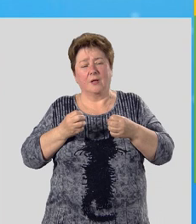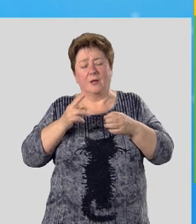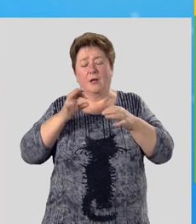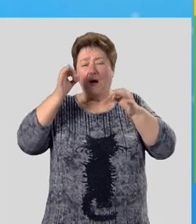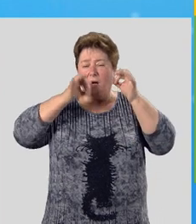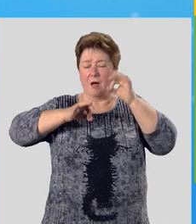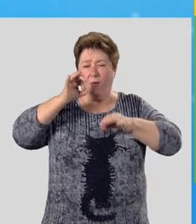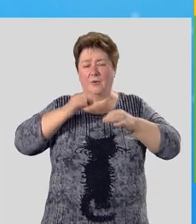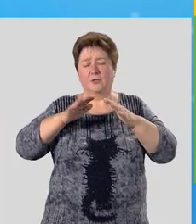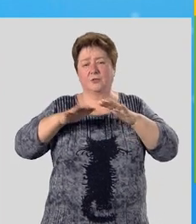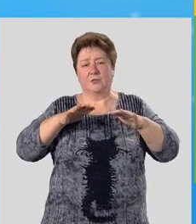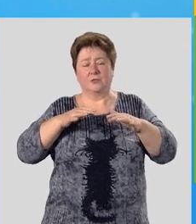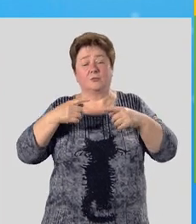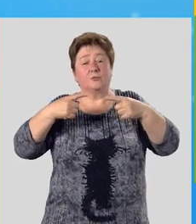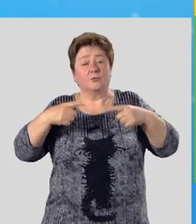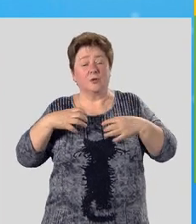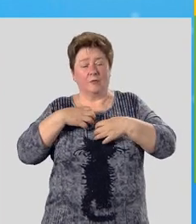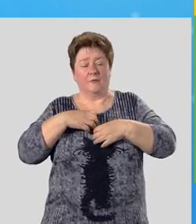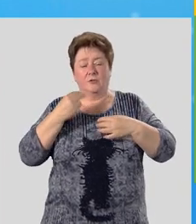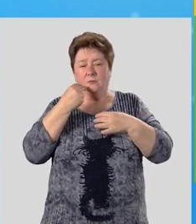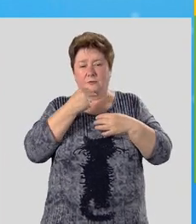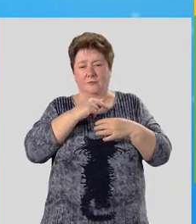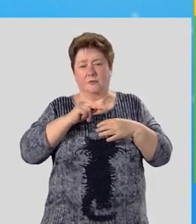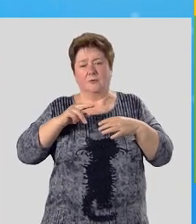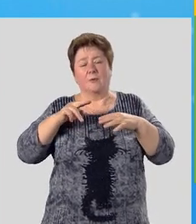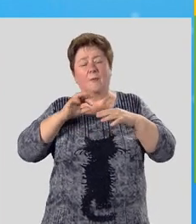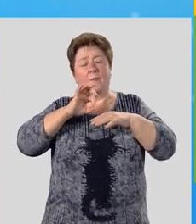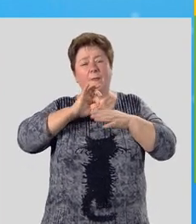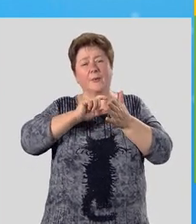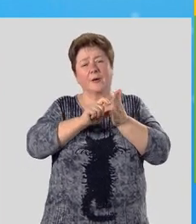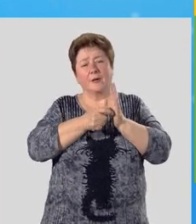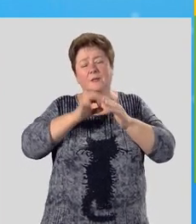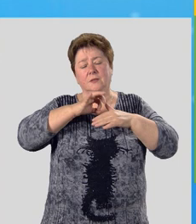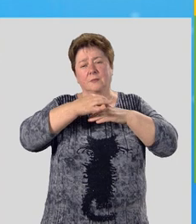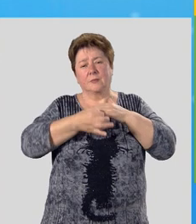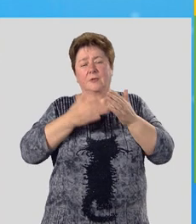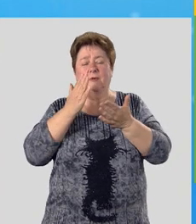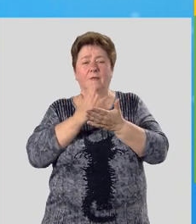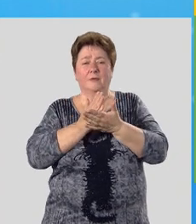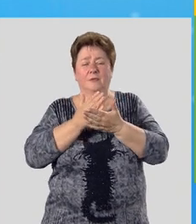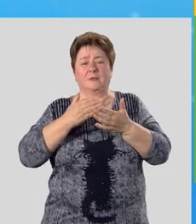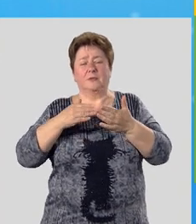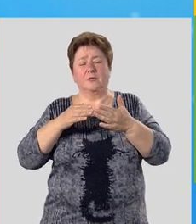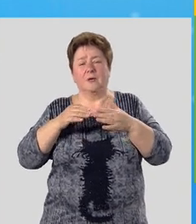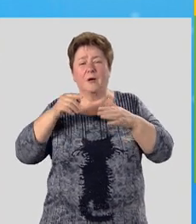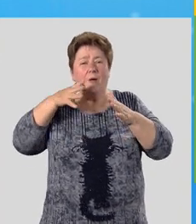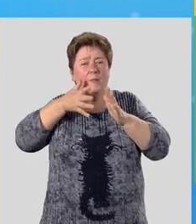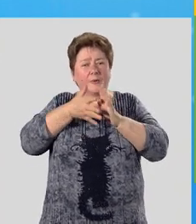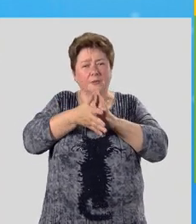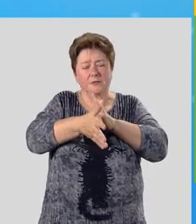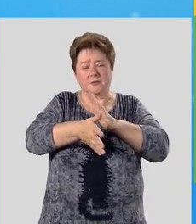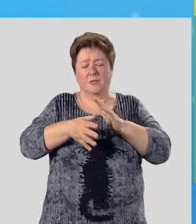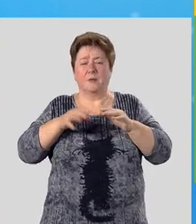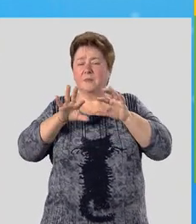капель жидкости. Другим важным свойством плазматической мембраны является ее избирательная